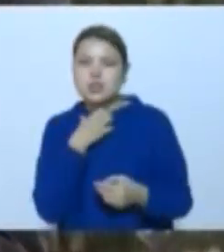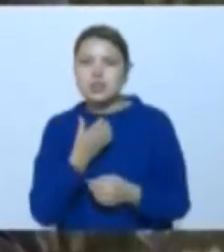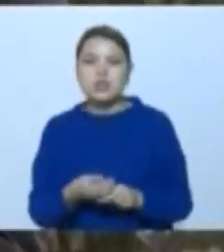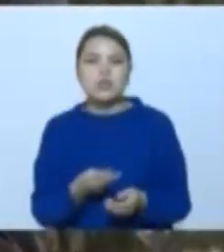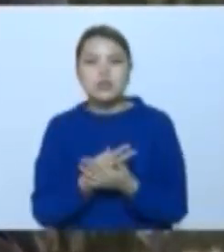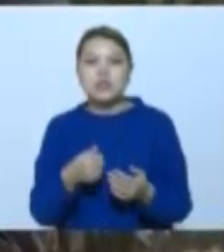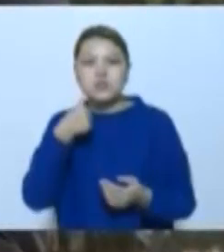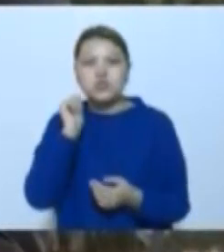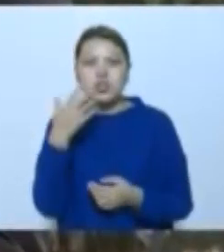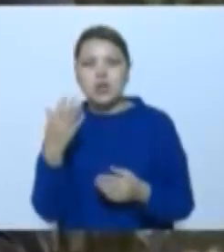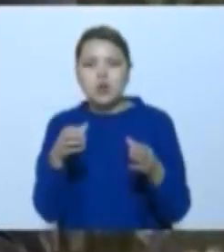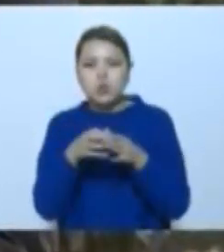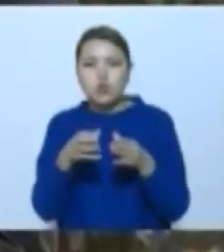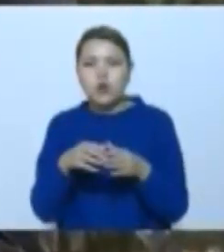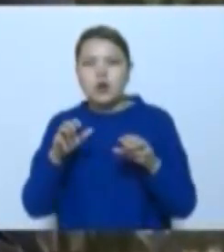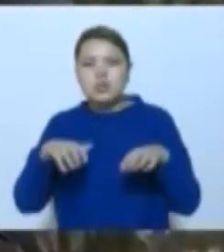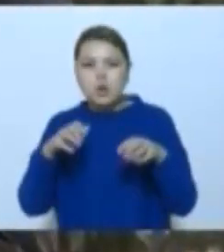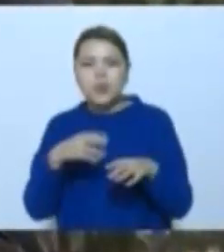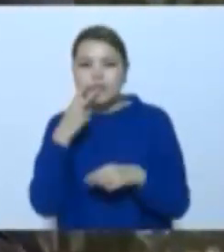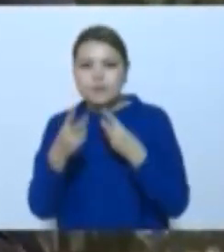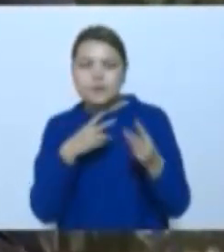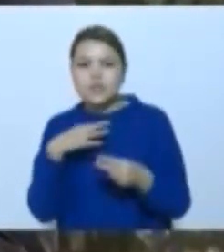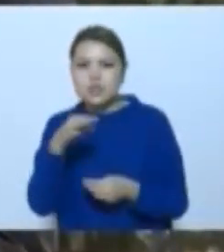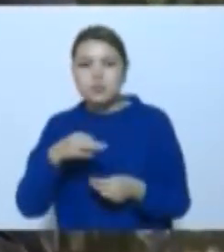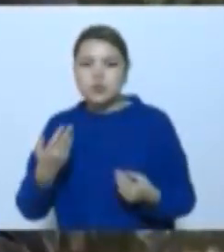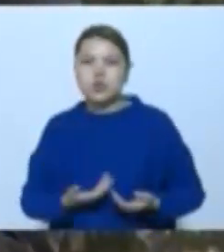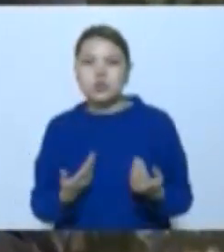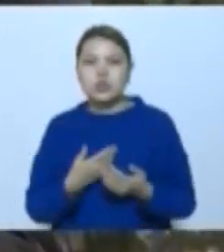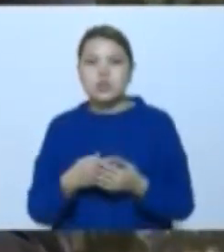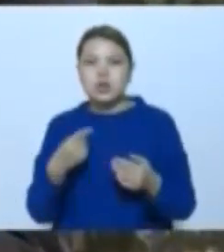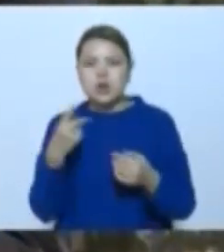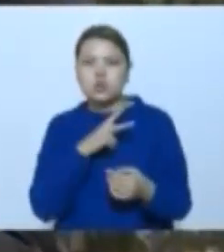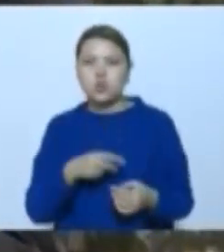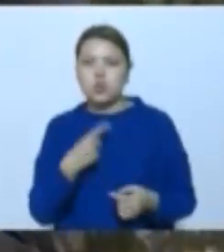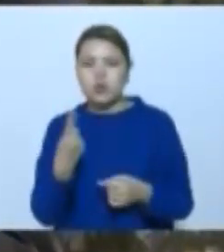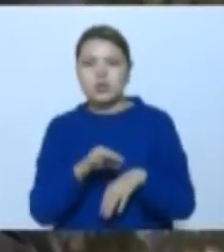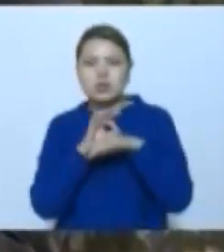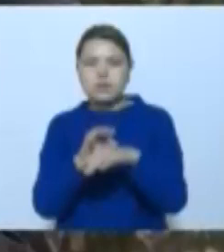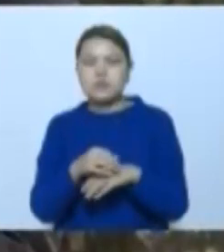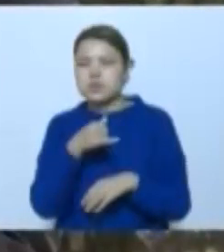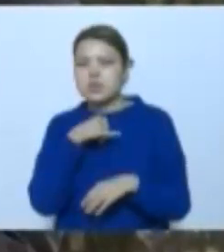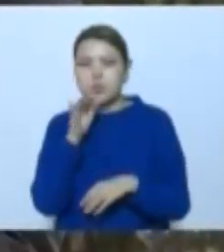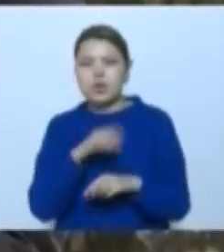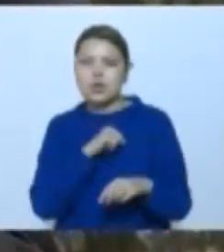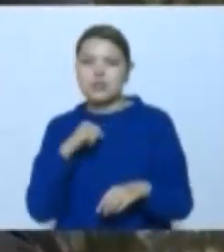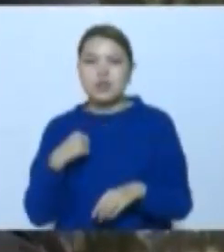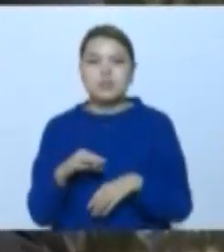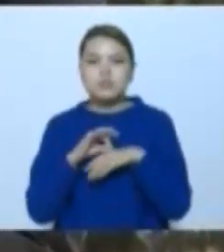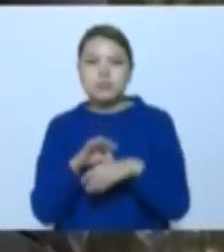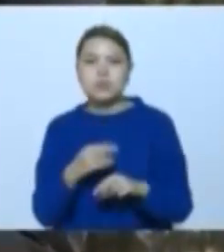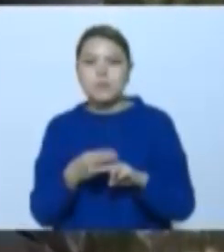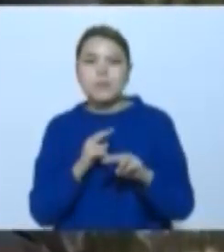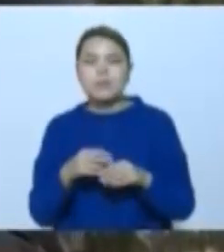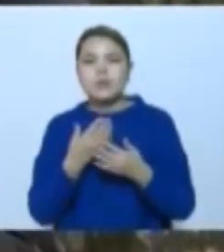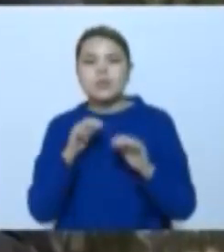вчера я видела стаю из 5-6 собак в микрорайоне, где я живу. Одну отправлять дочку в школу я побоялась, отвела ее сама. Собак сейчас